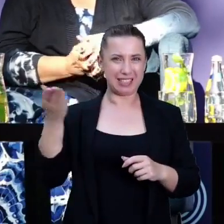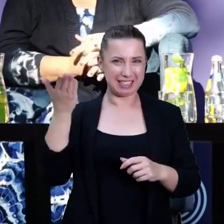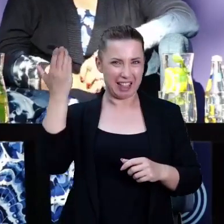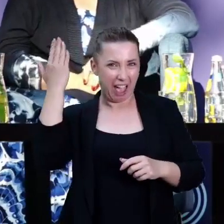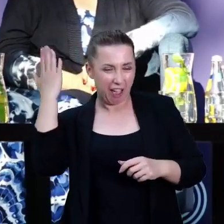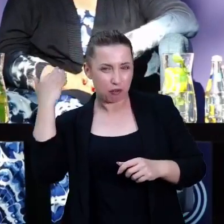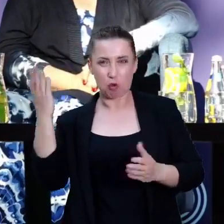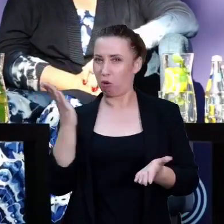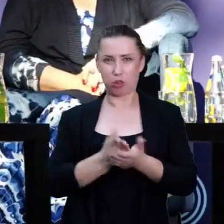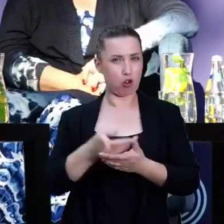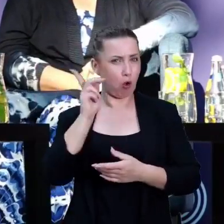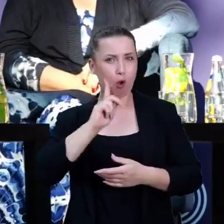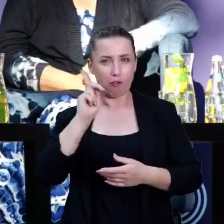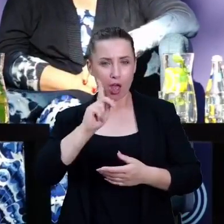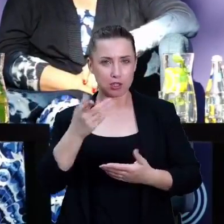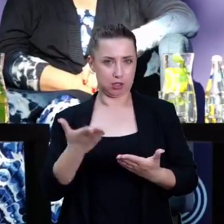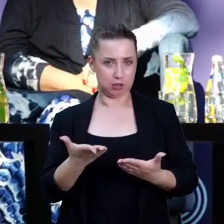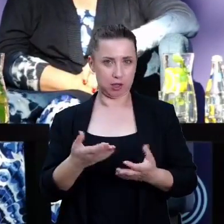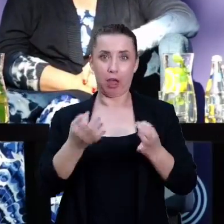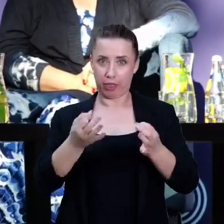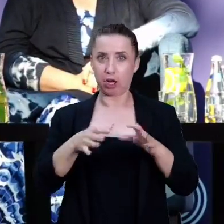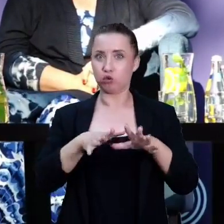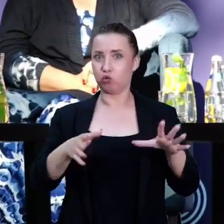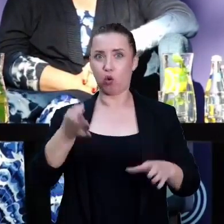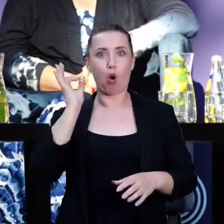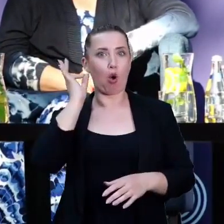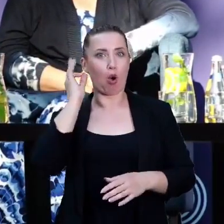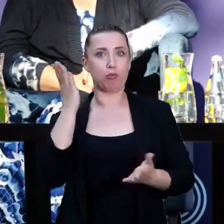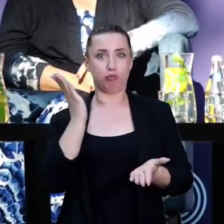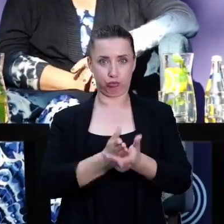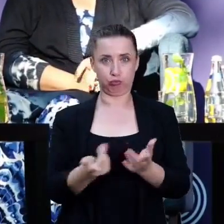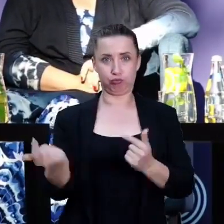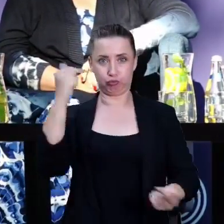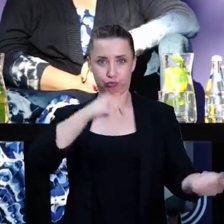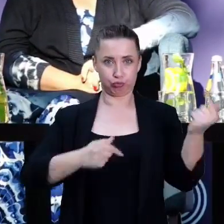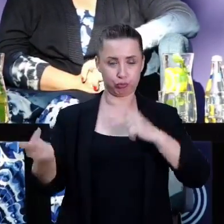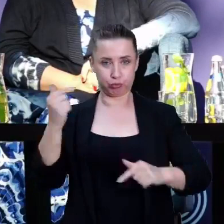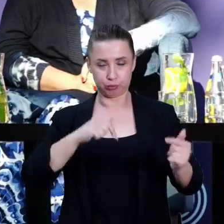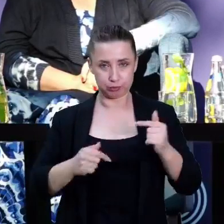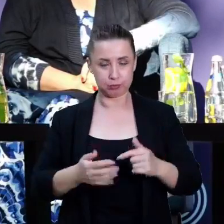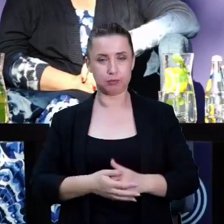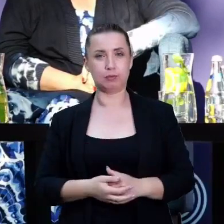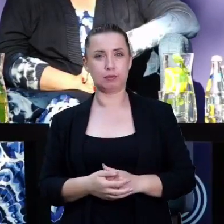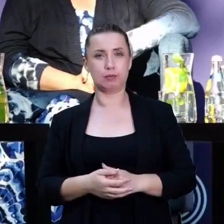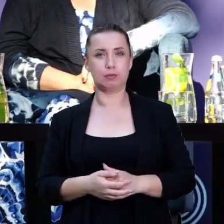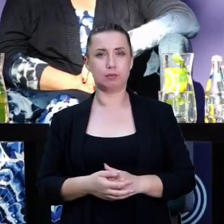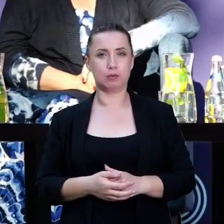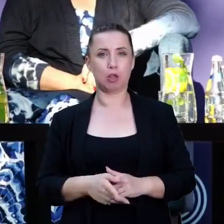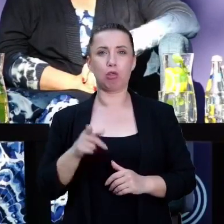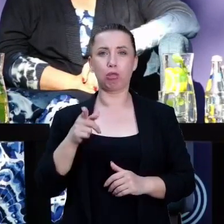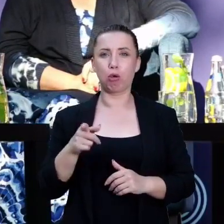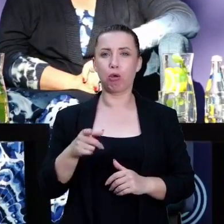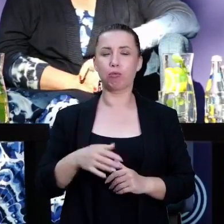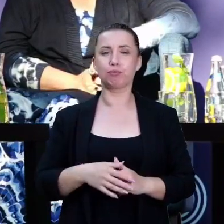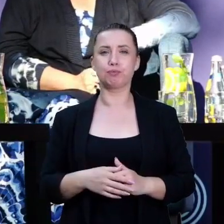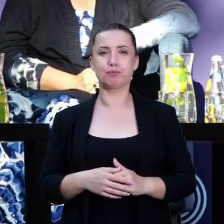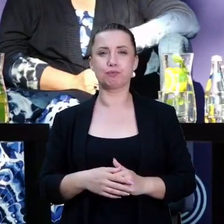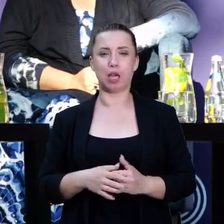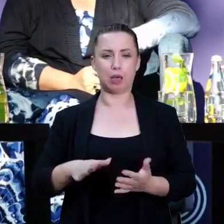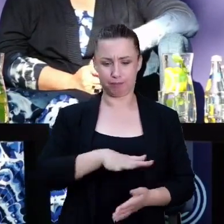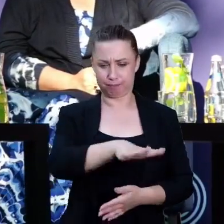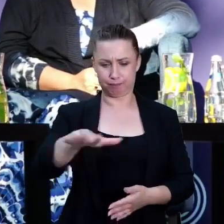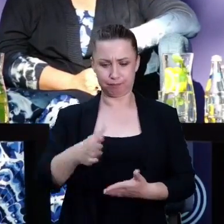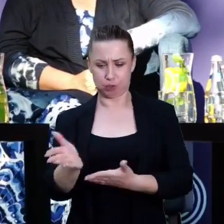za obrazek w filmie. No i to była taka